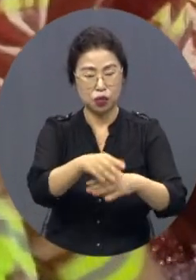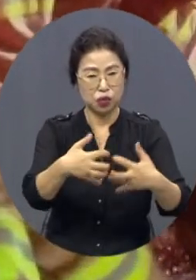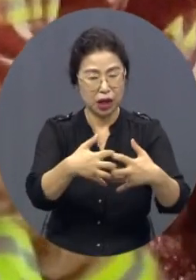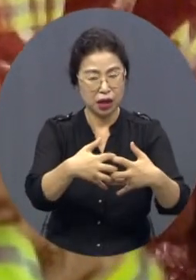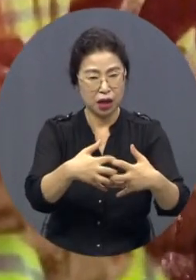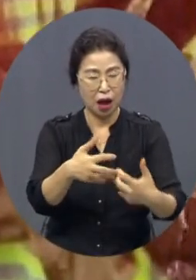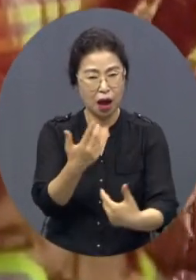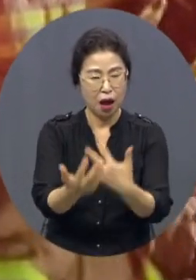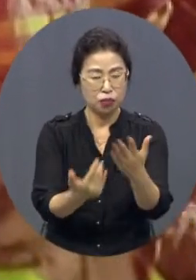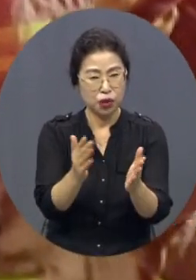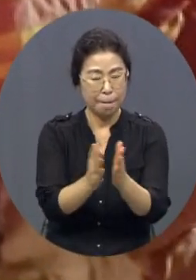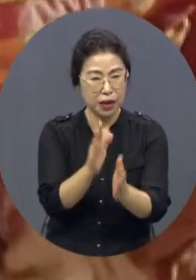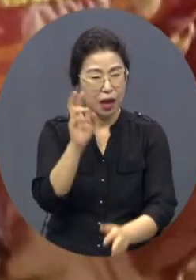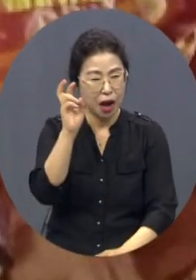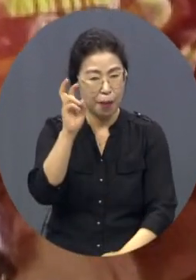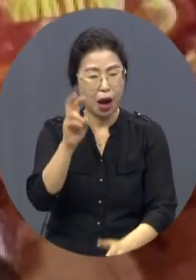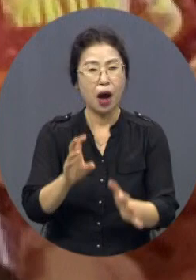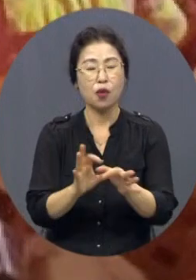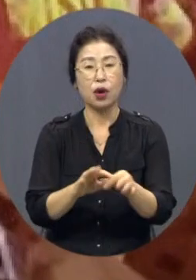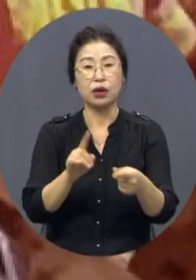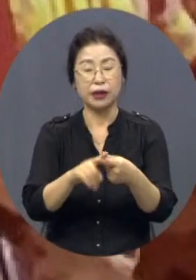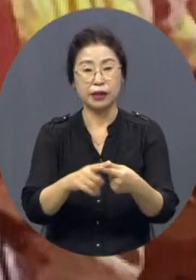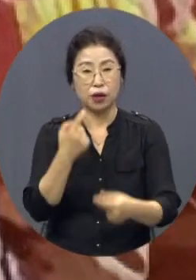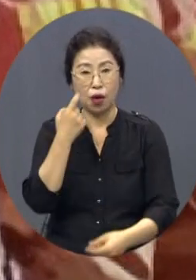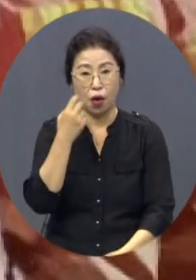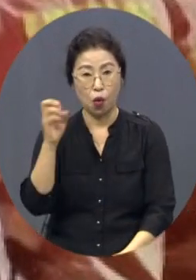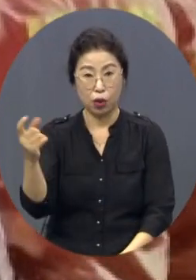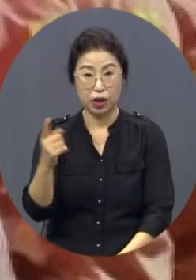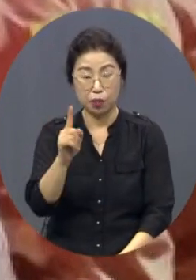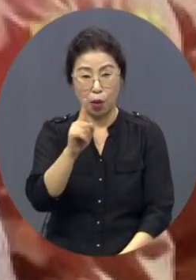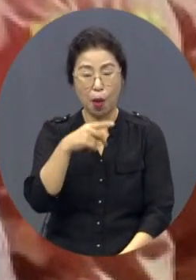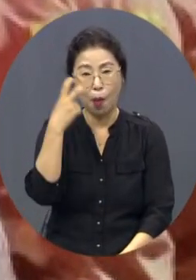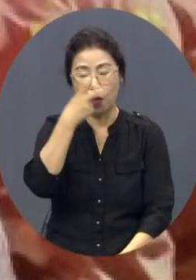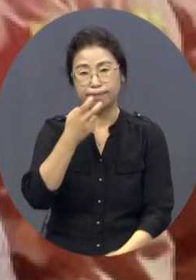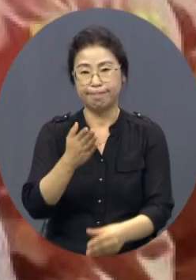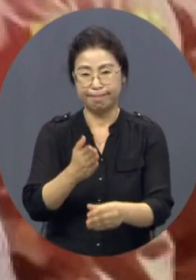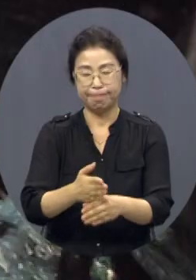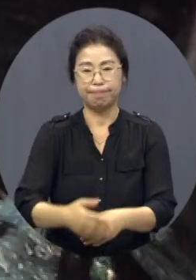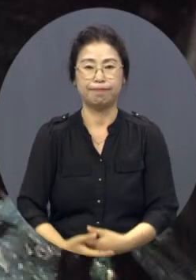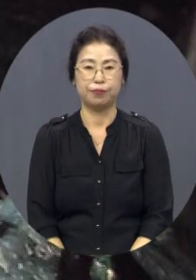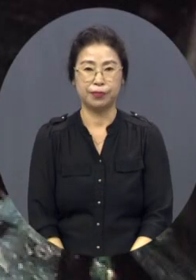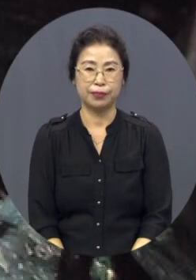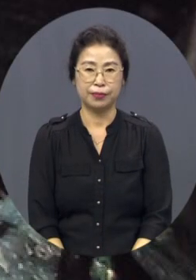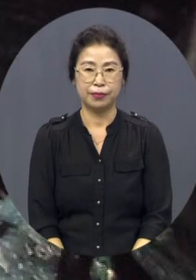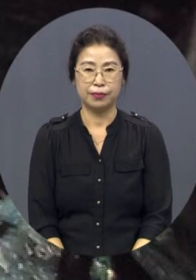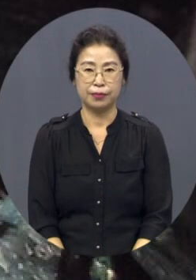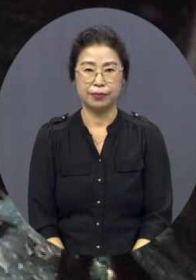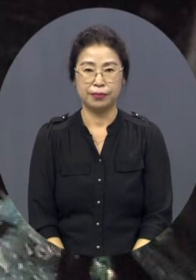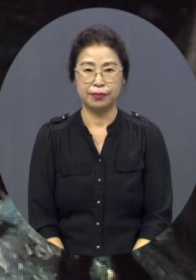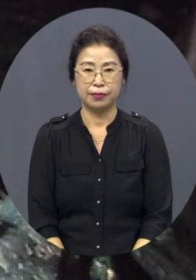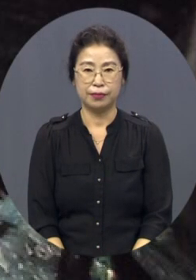엔진에서 불이 시작된 것으로 보고 정확한 화재 원인을 조사하고 있습니다 l